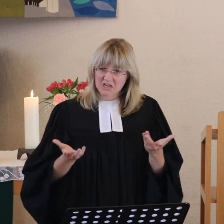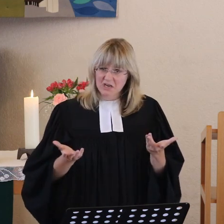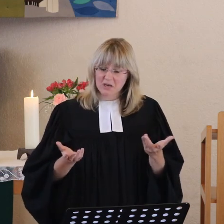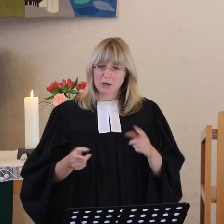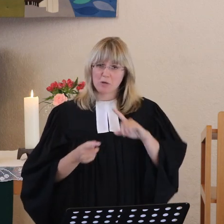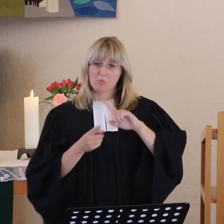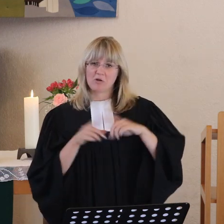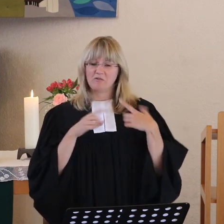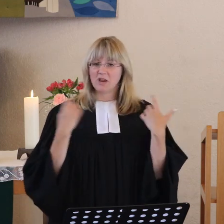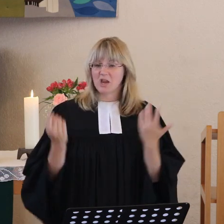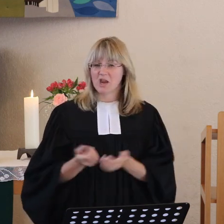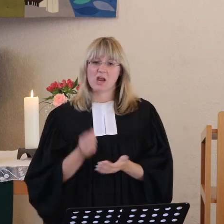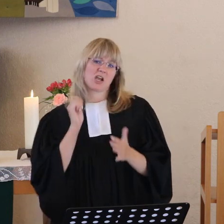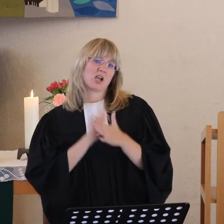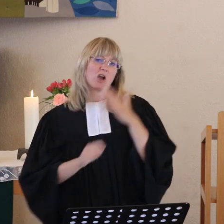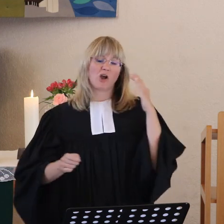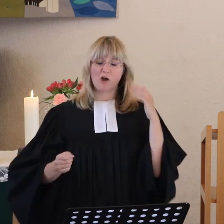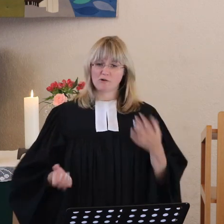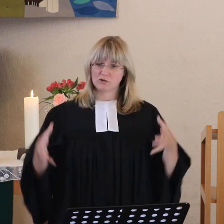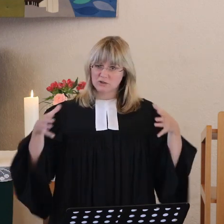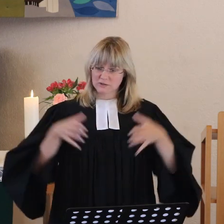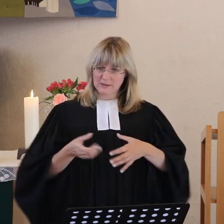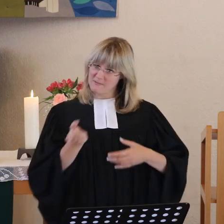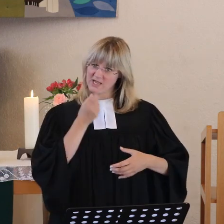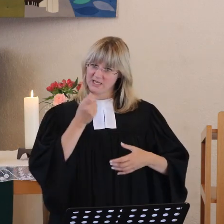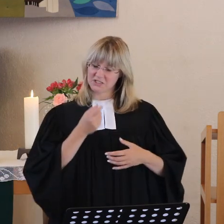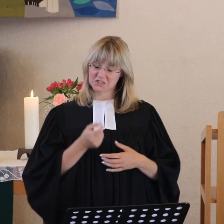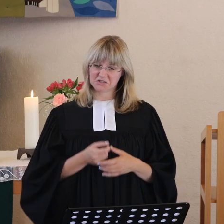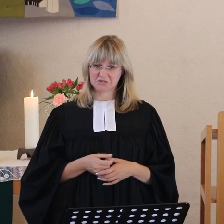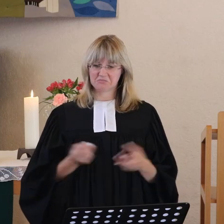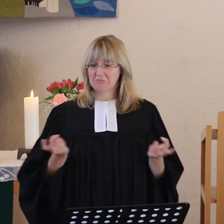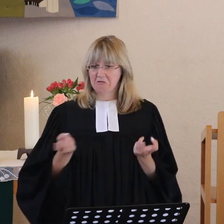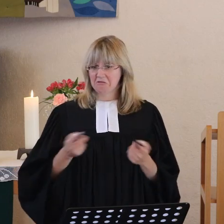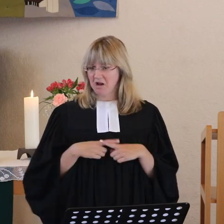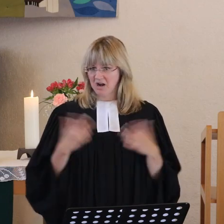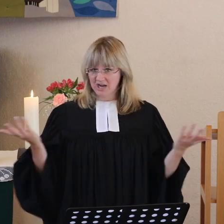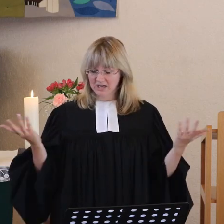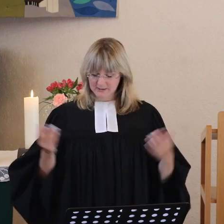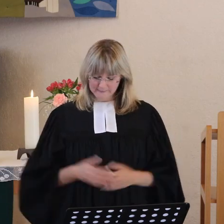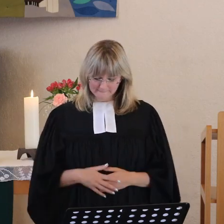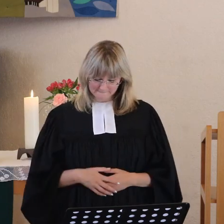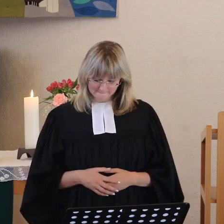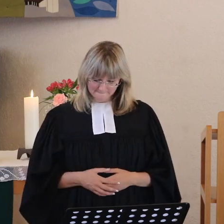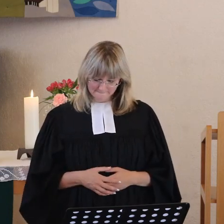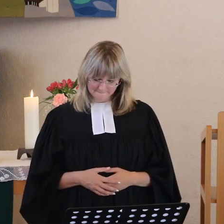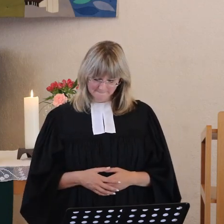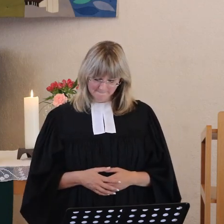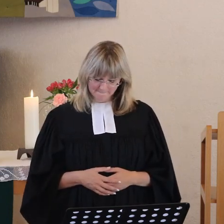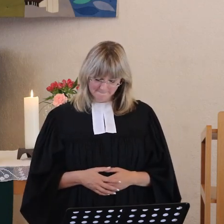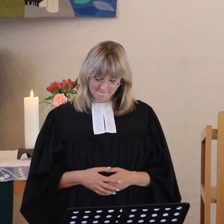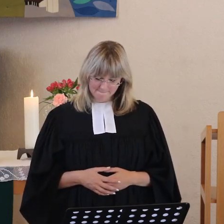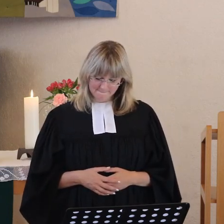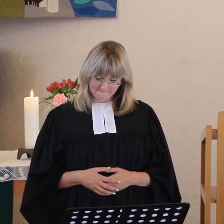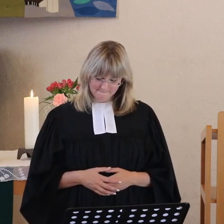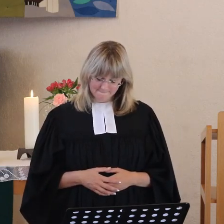eine Zweckgemeinschaft oder verbringen wir gestaltete Zeit miteinander? Kaufen